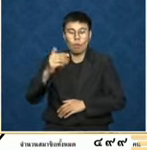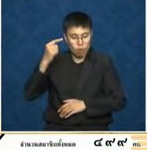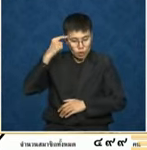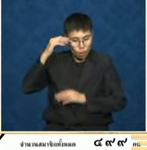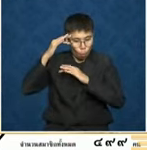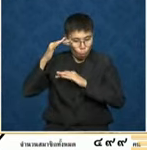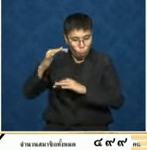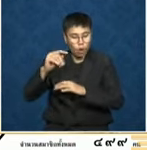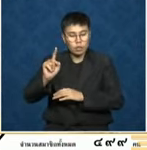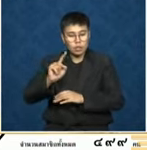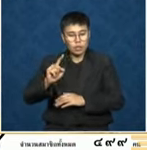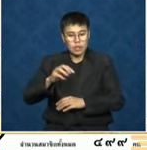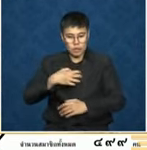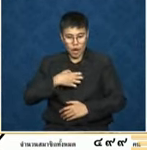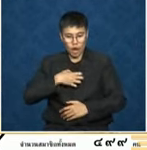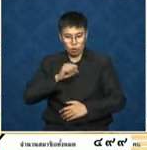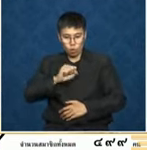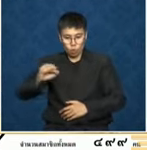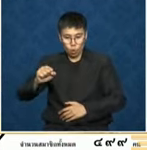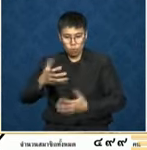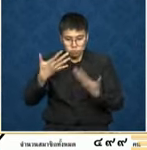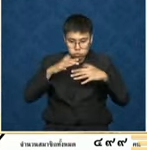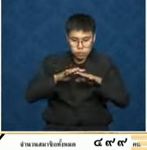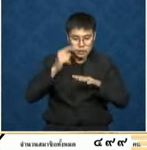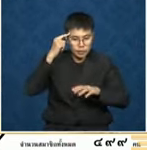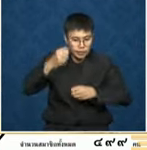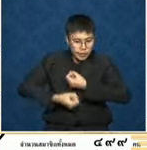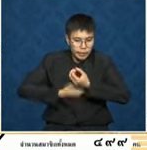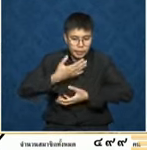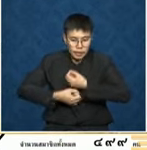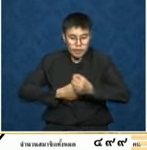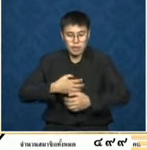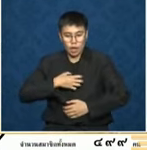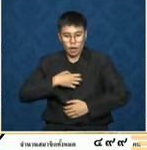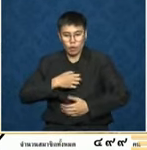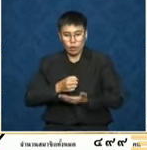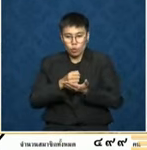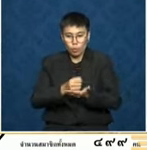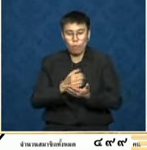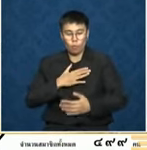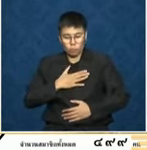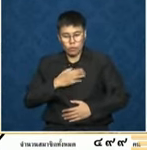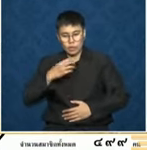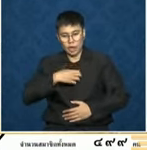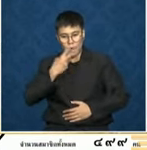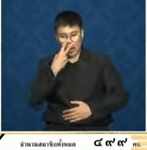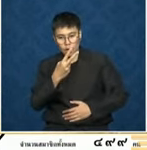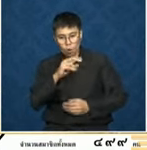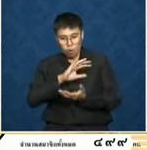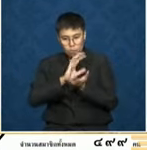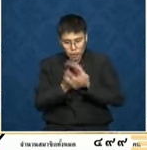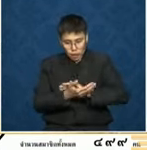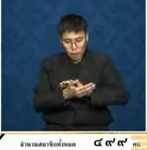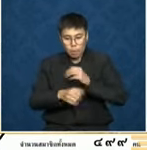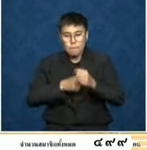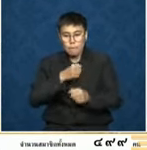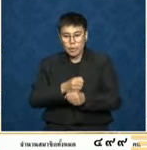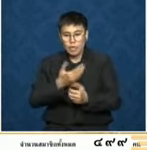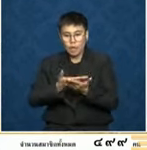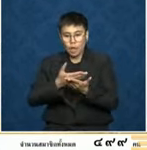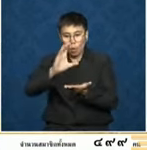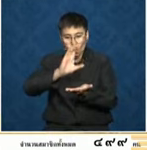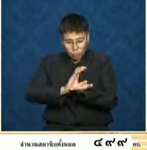จะให้ความร่วมมือนะครับพิจารณาแสดงความคิดเห็นนะครับแล้วก็หวังว่าในช่วงชีวิตนี้ผมจะเห็นการเปลี่ยนแปลงปีงบประมาณของประเทศไทยไ